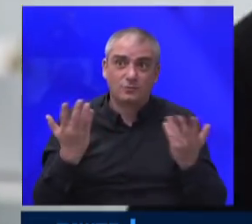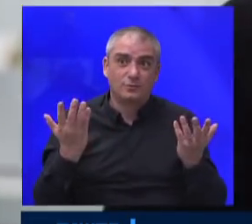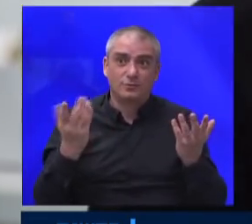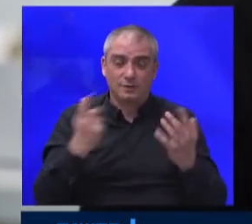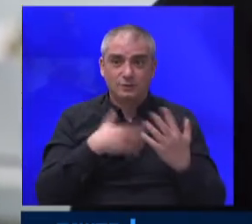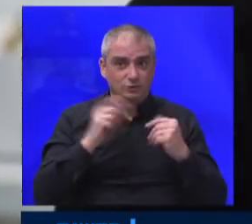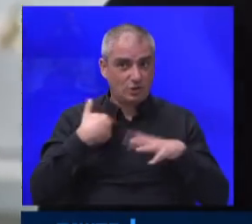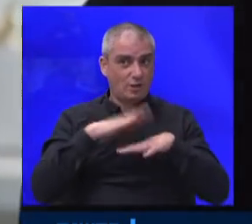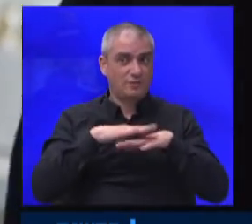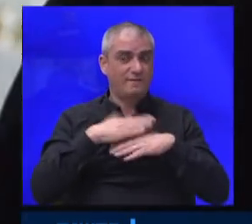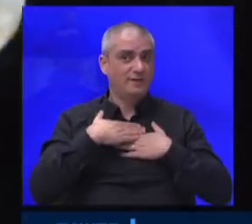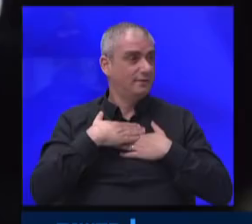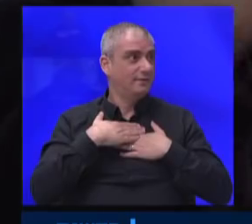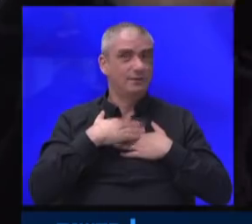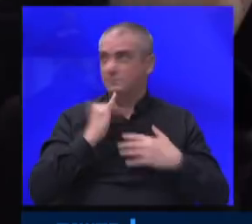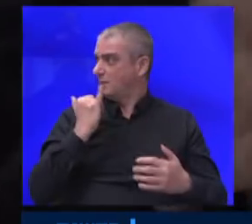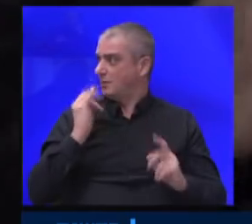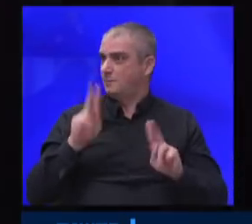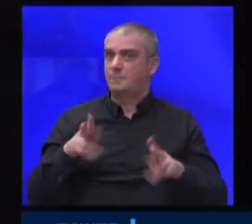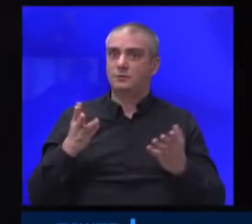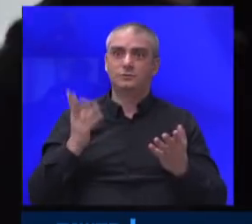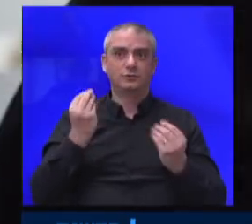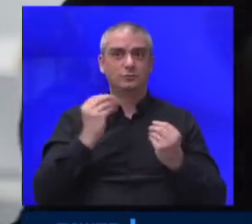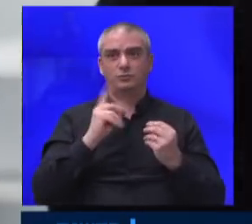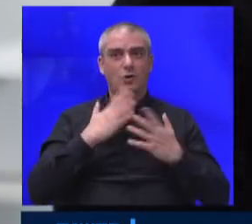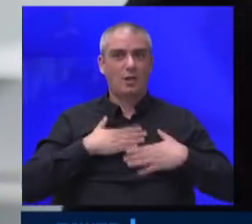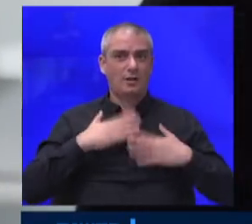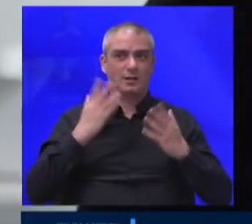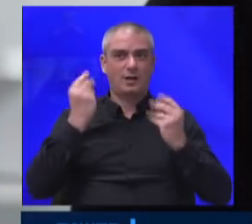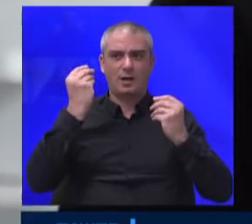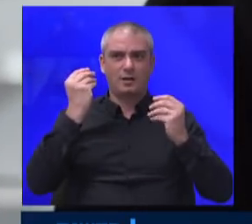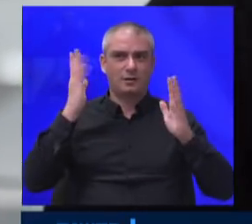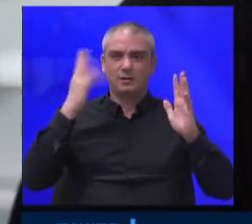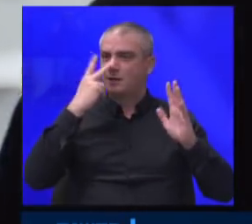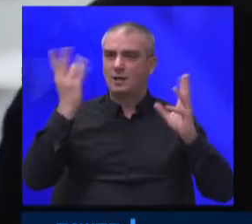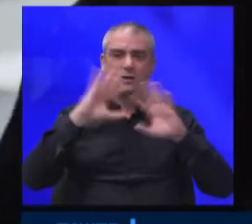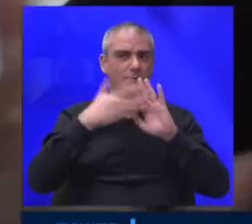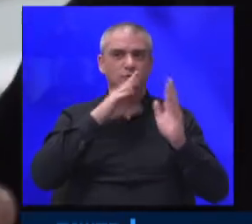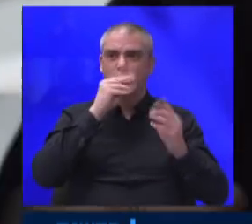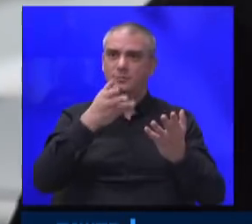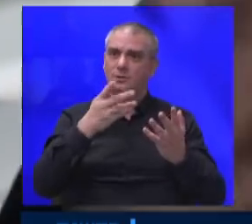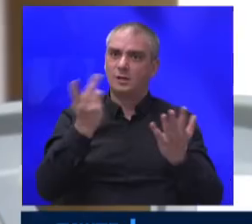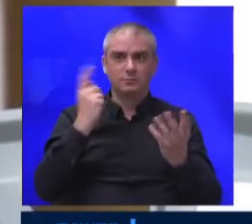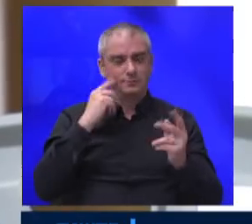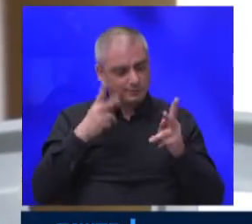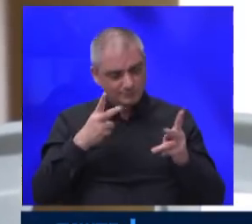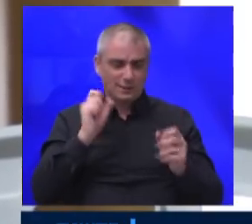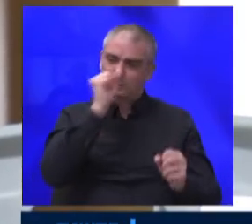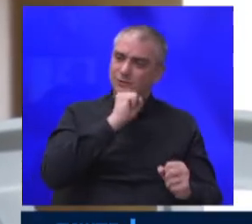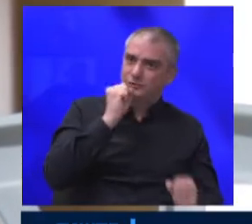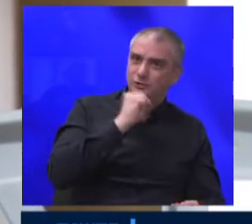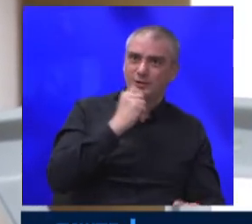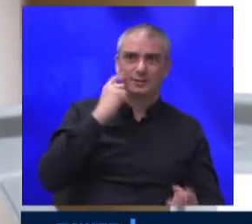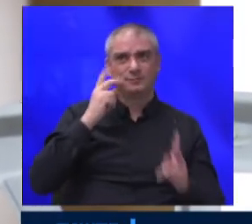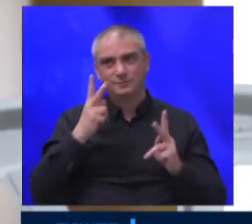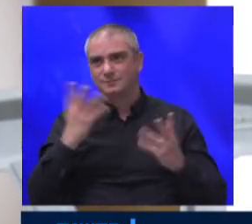תפקיד. לגמרי. שמישהו לא יראה רגע אחד את כל מה שדיברתי עליו, אלא סתם שלנו. יצחק, שירים. תודה